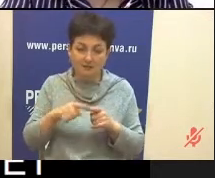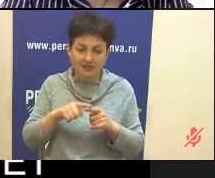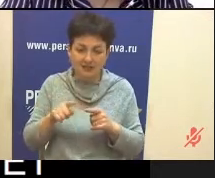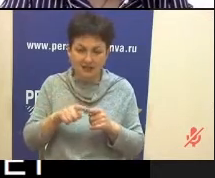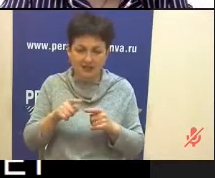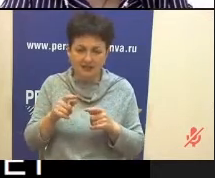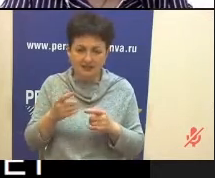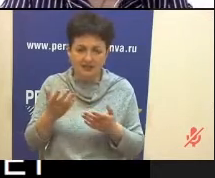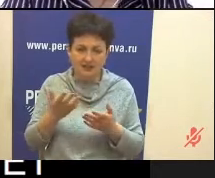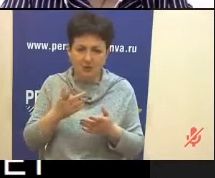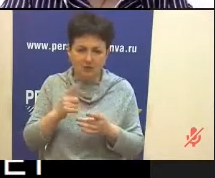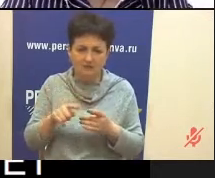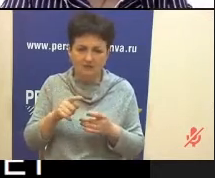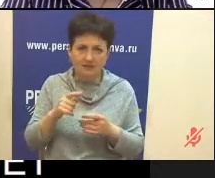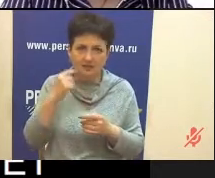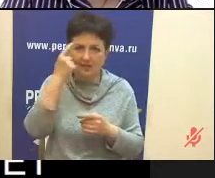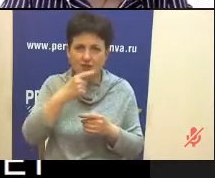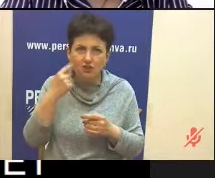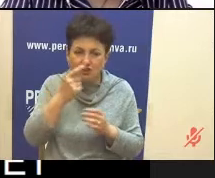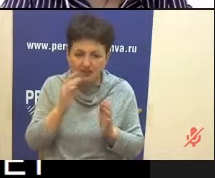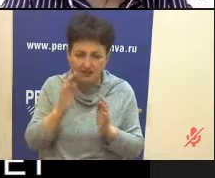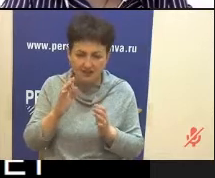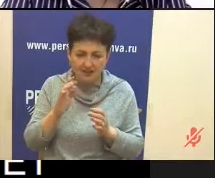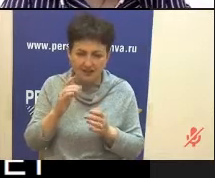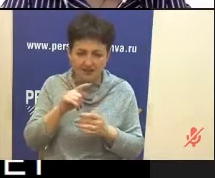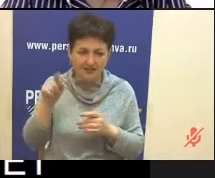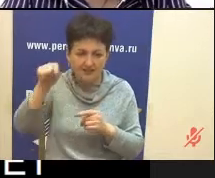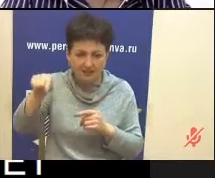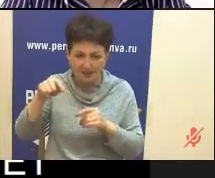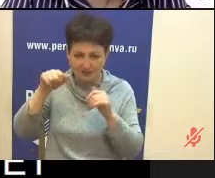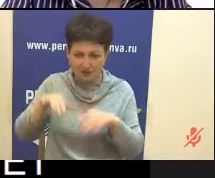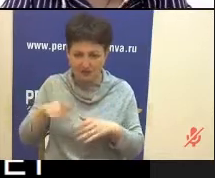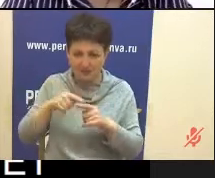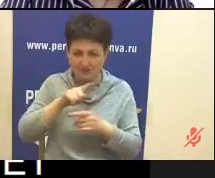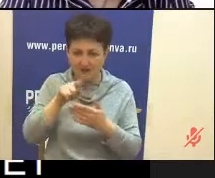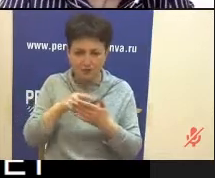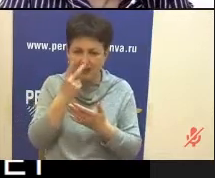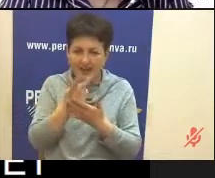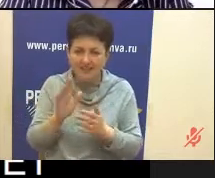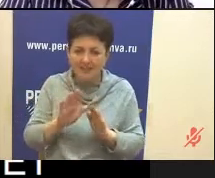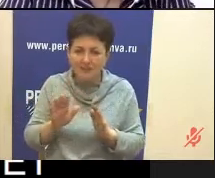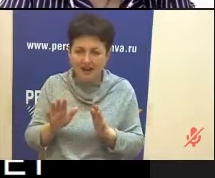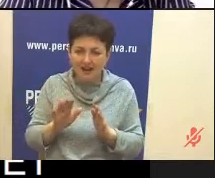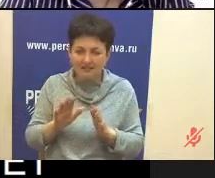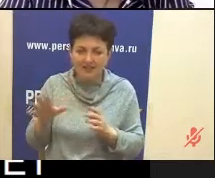это хотелось бы скорее вынести в как можно более личное пространство и разрешить вопрос там, а